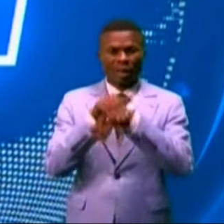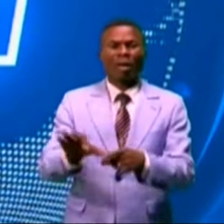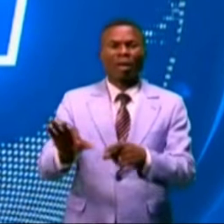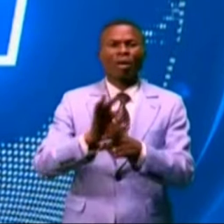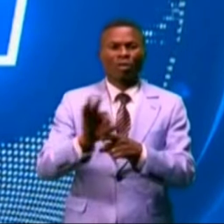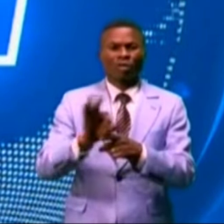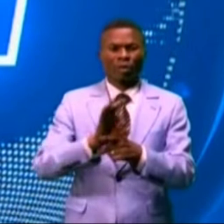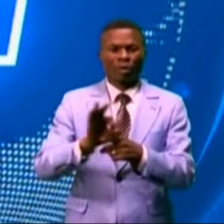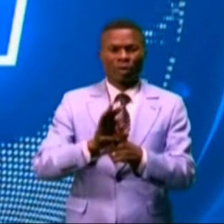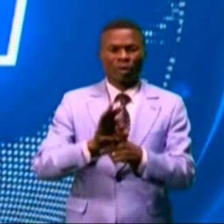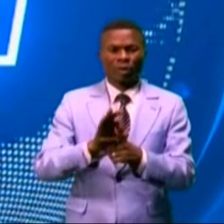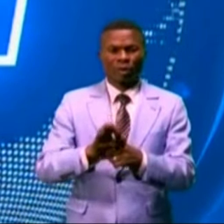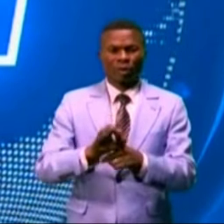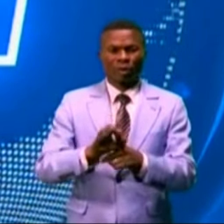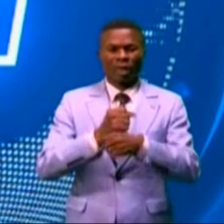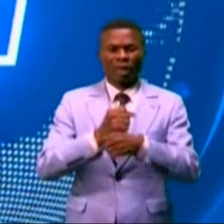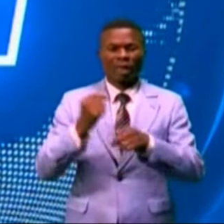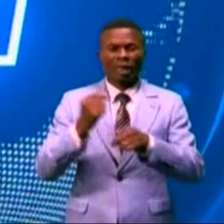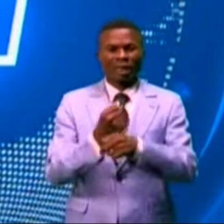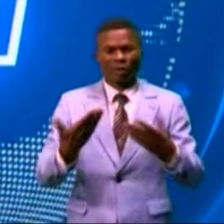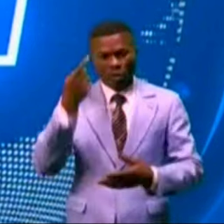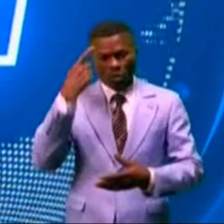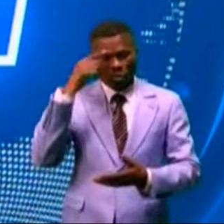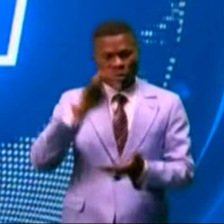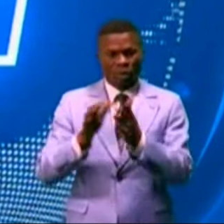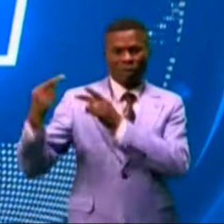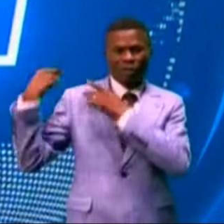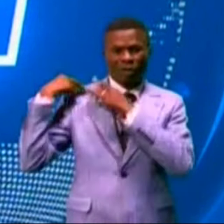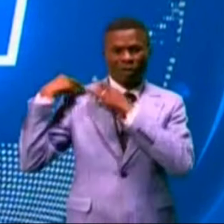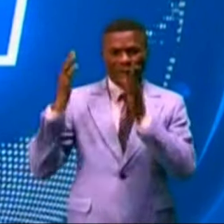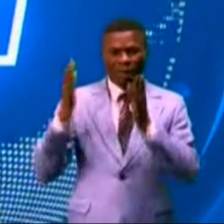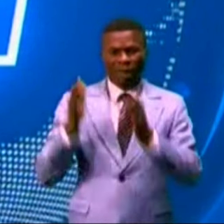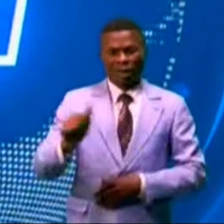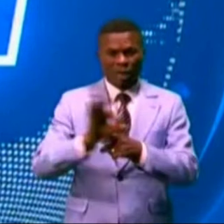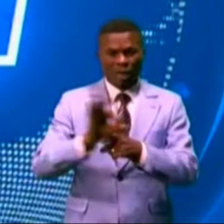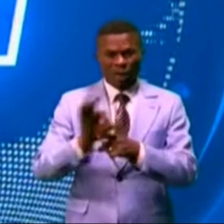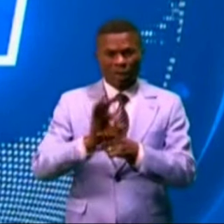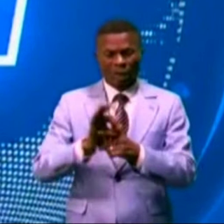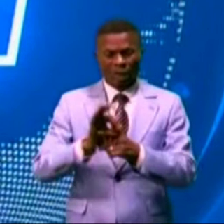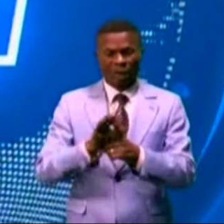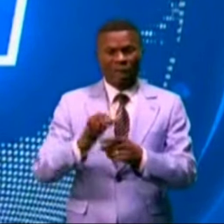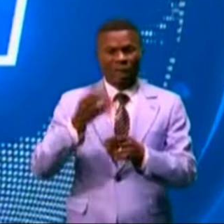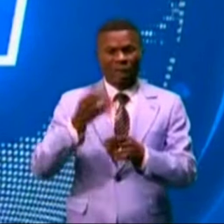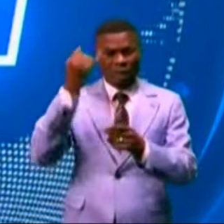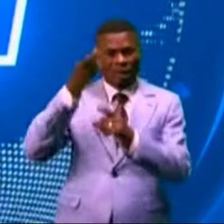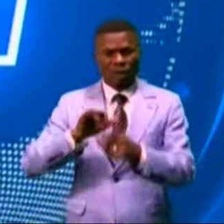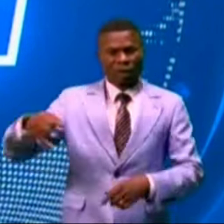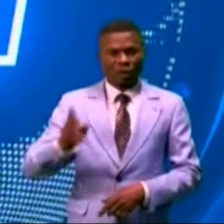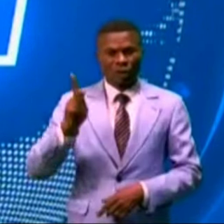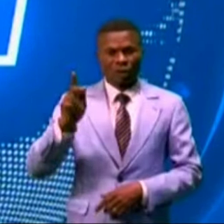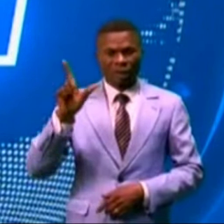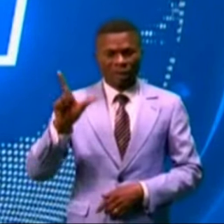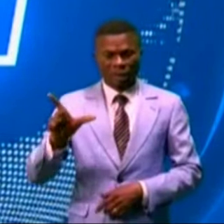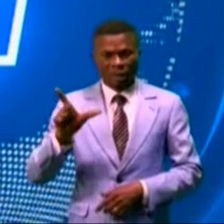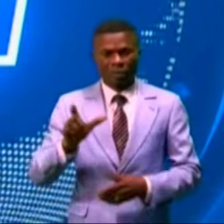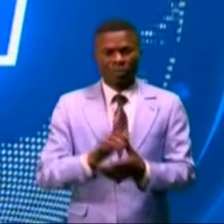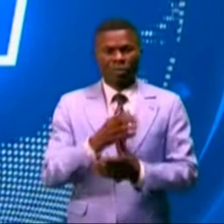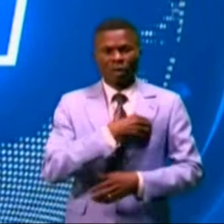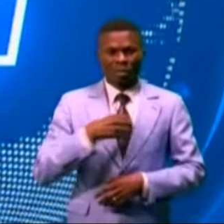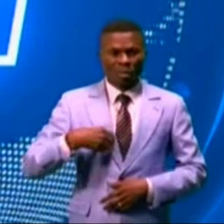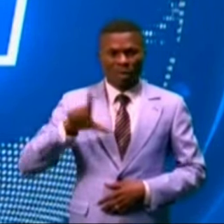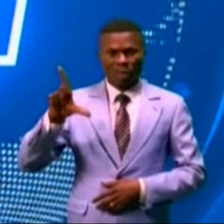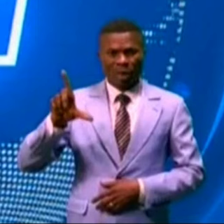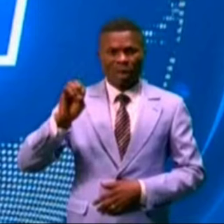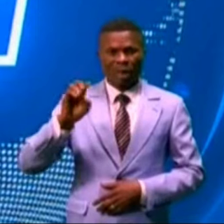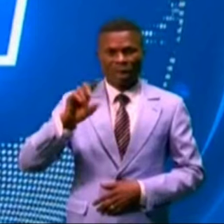formation sur l'entrepreneuriat afin d'être autonomes. Cette formation a été initiée par la JICA. Christine Lenzo et